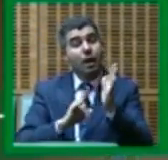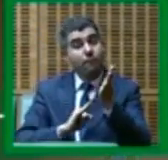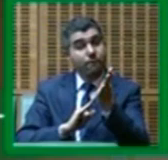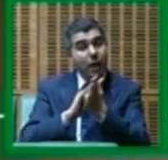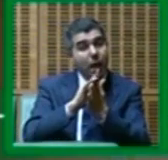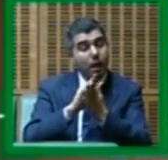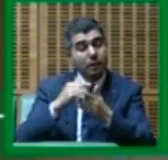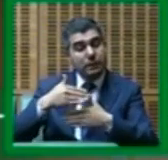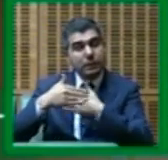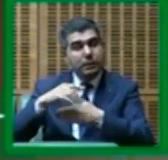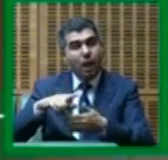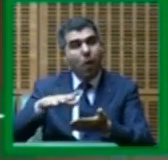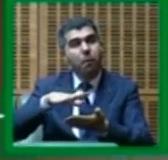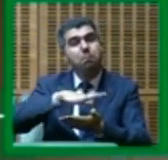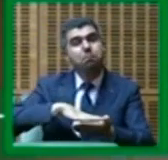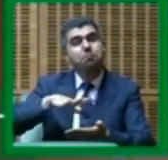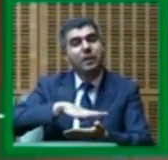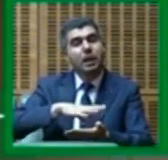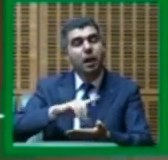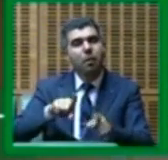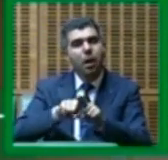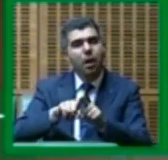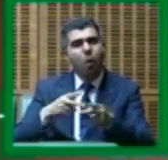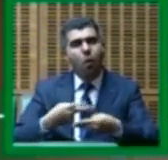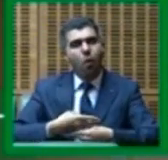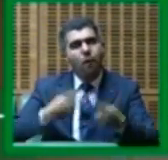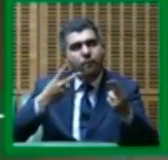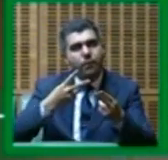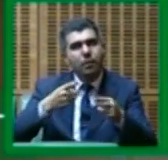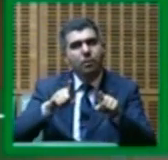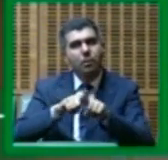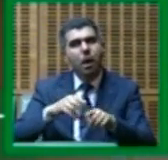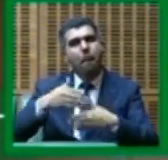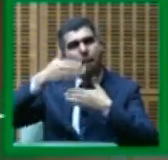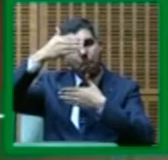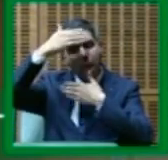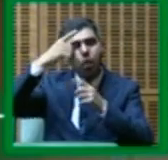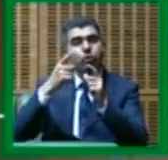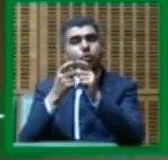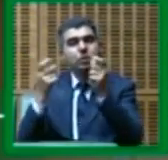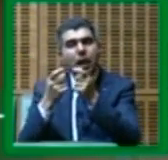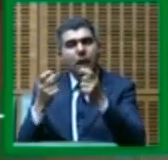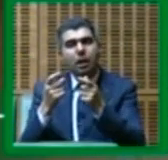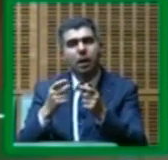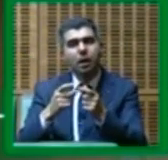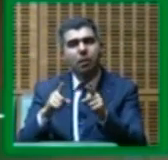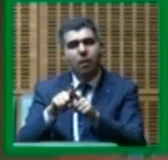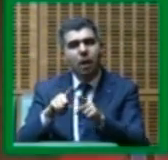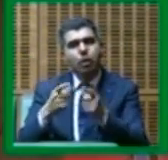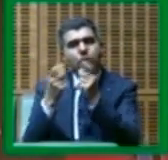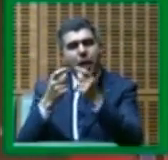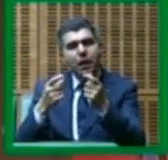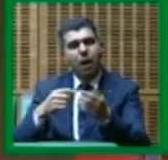الداخلي المرسوم ديال 62 وتعطي كامل الحريه للناقلين المغاربه على انهم ينقلوا داخل